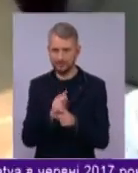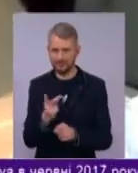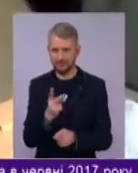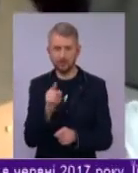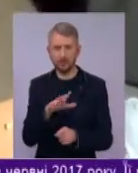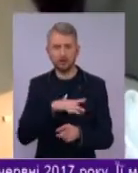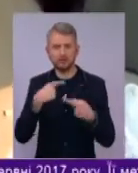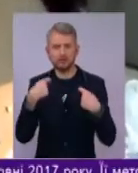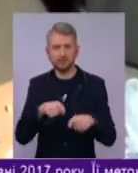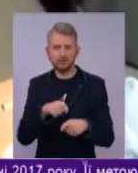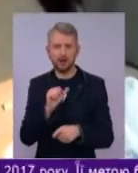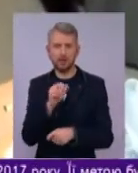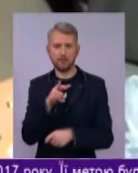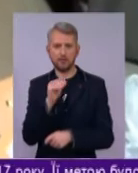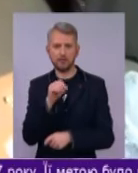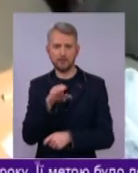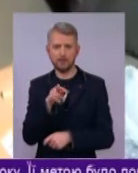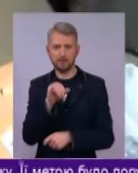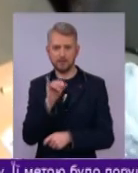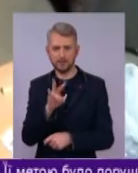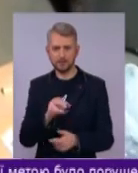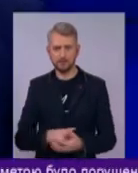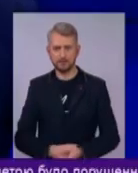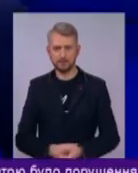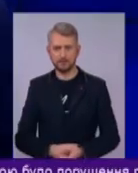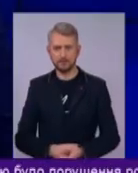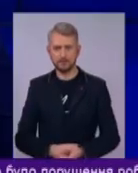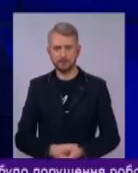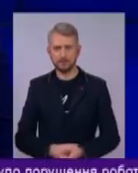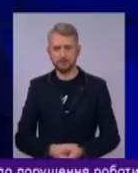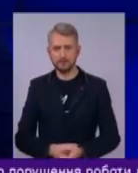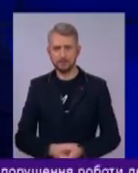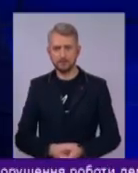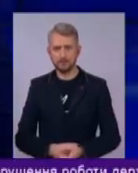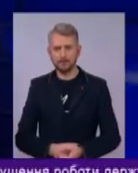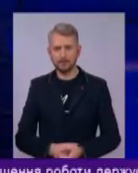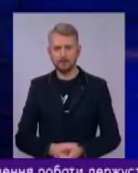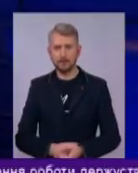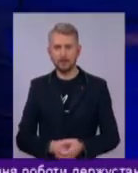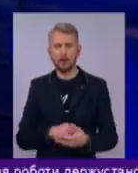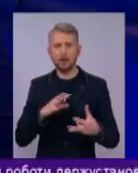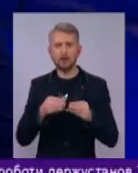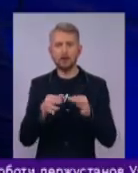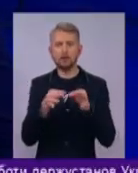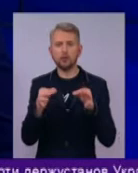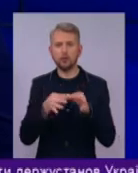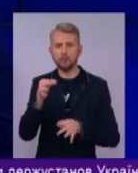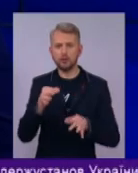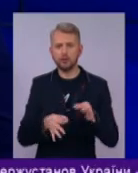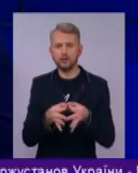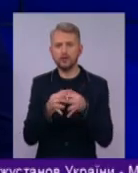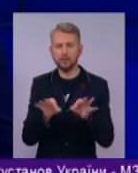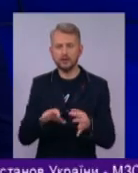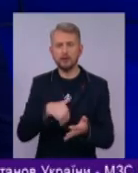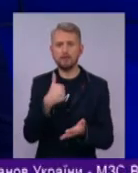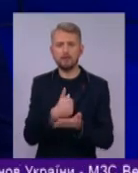збували амфетамін. Отже, Солом'янський суд відпустив мера Одеси Геннадія